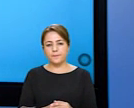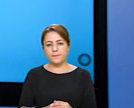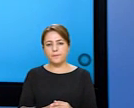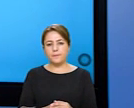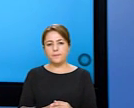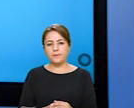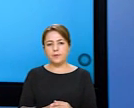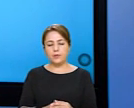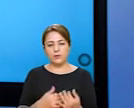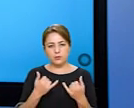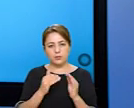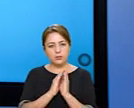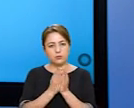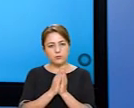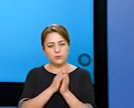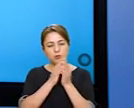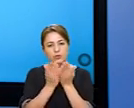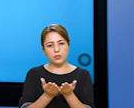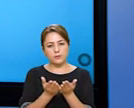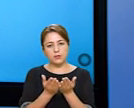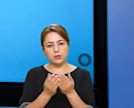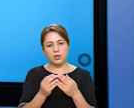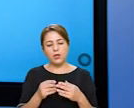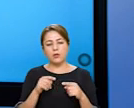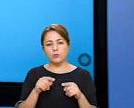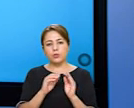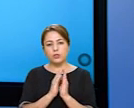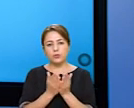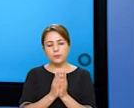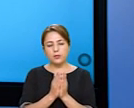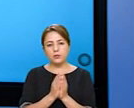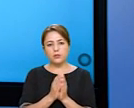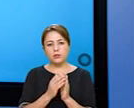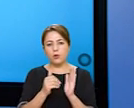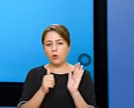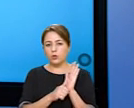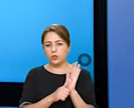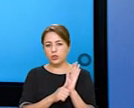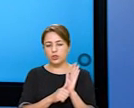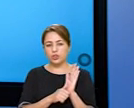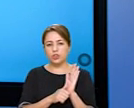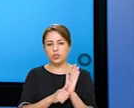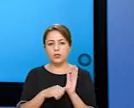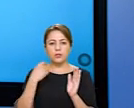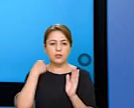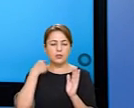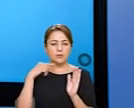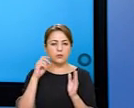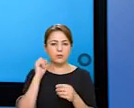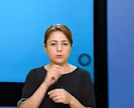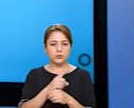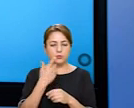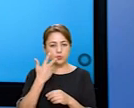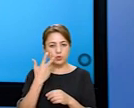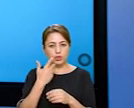Енді, Дарслігімізді өчеміз. Дарслігіміздегі 6-нчі рақамлы топшырығының